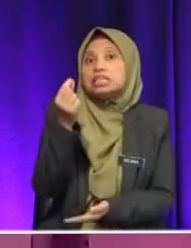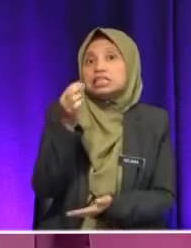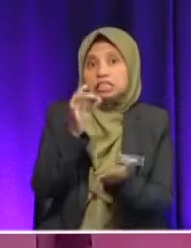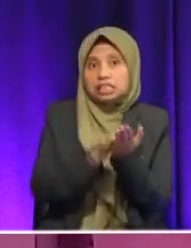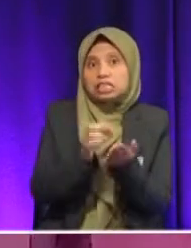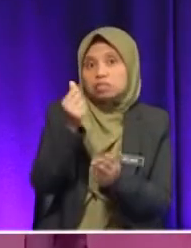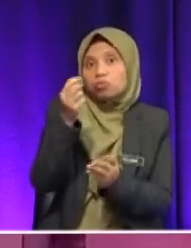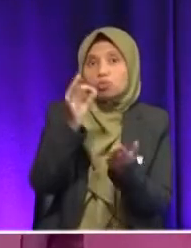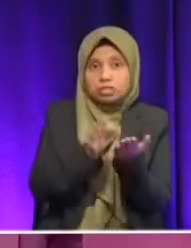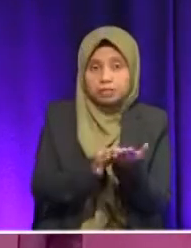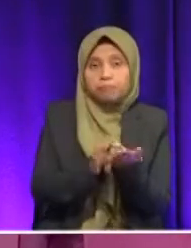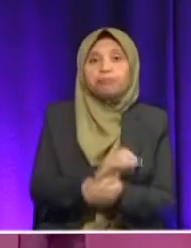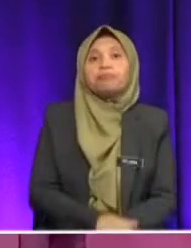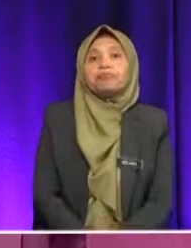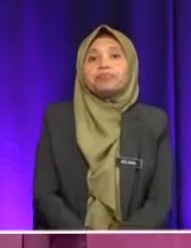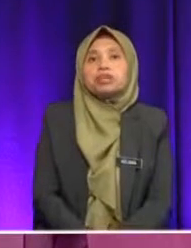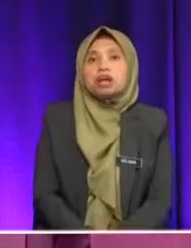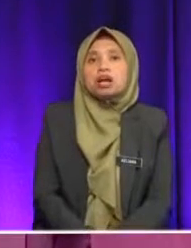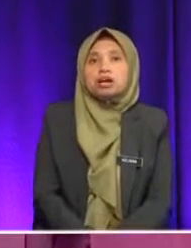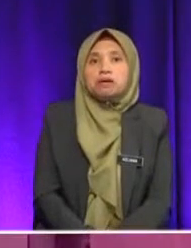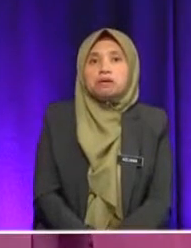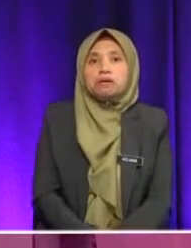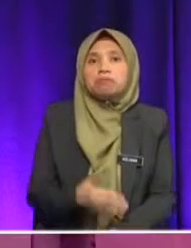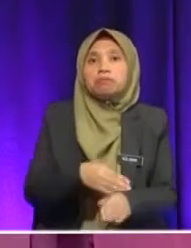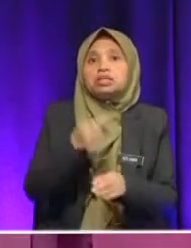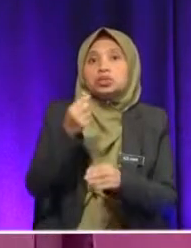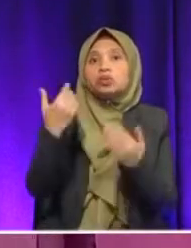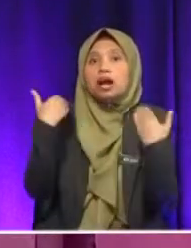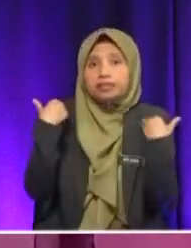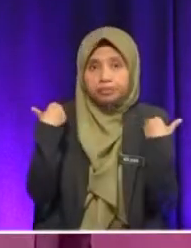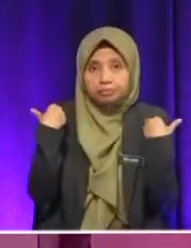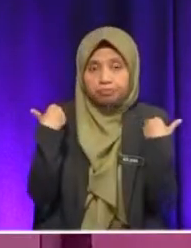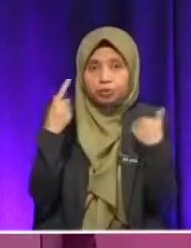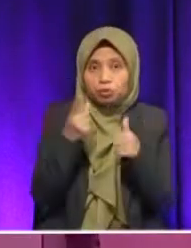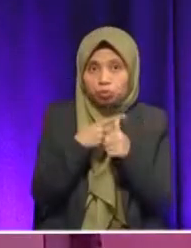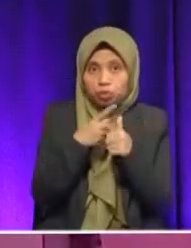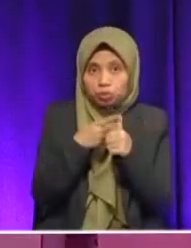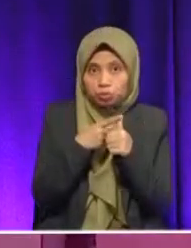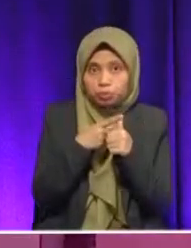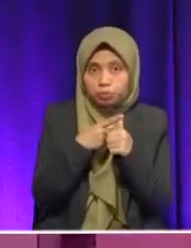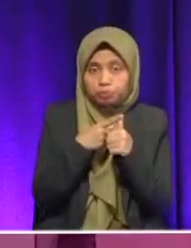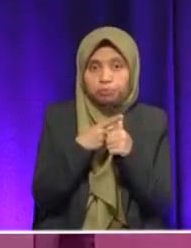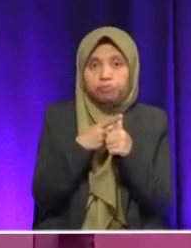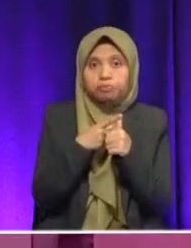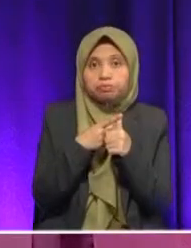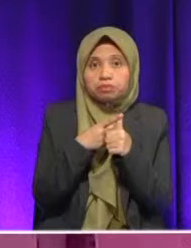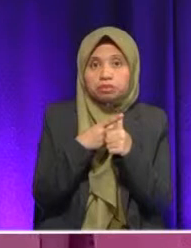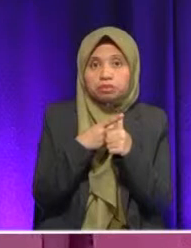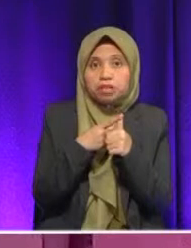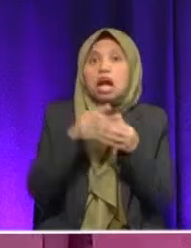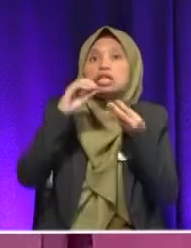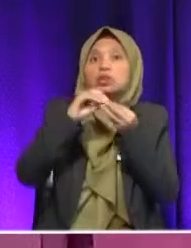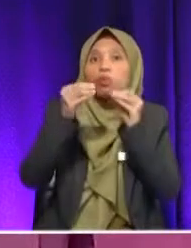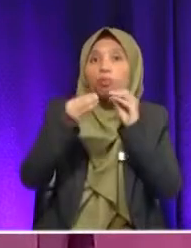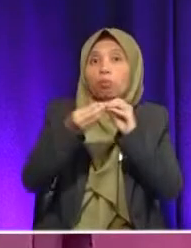jenis protein oke bye Fajri 10.sin sudah tentunya Asa enak pasti kamu diberi tahu mesti ada